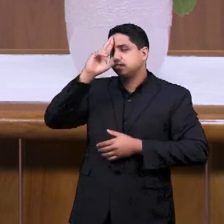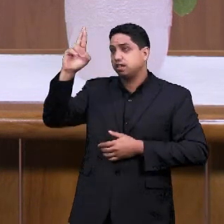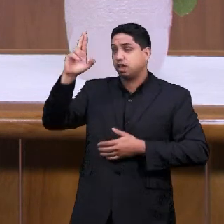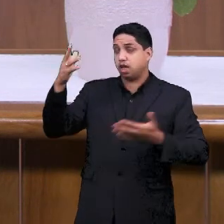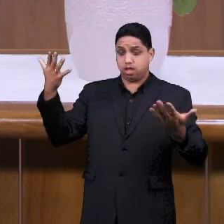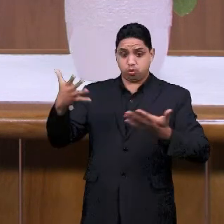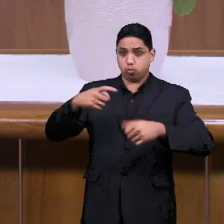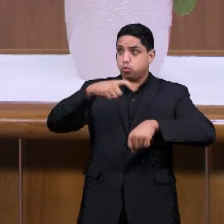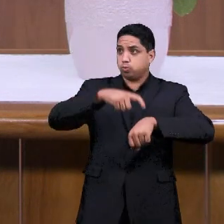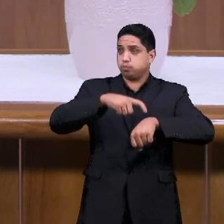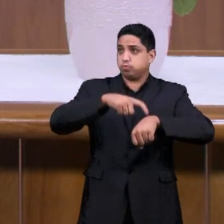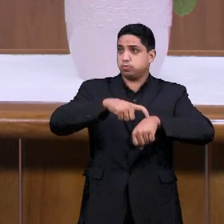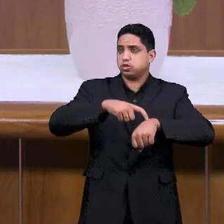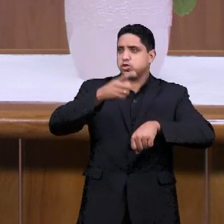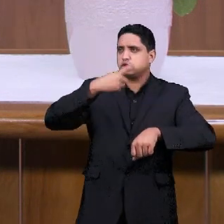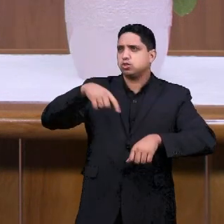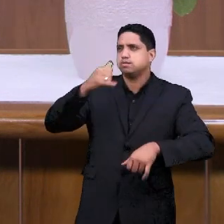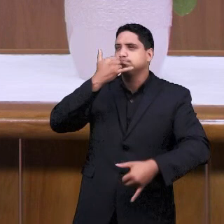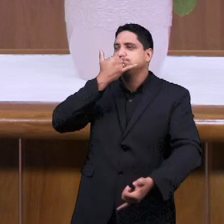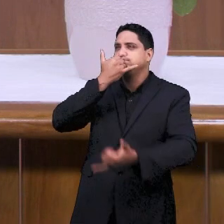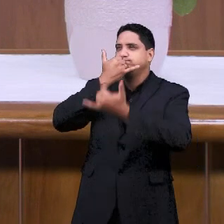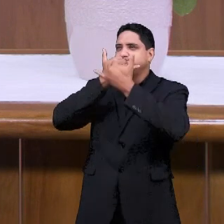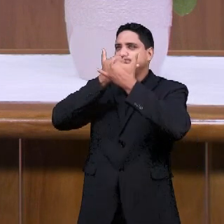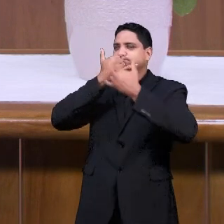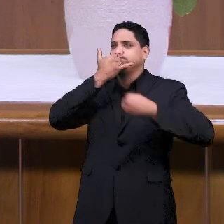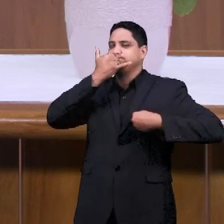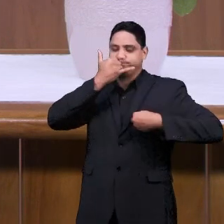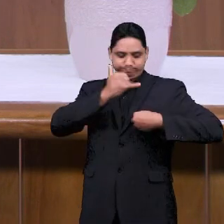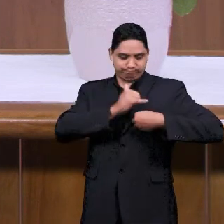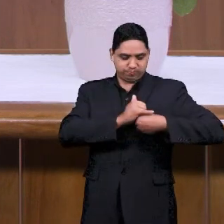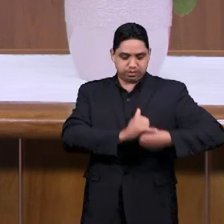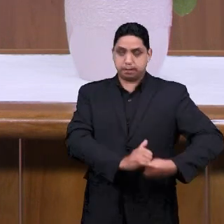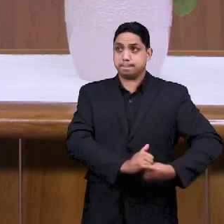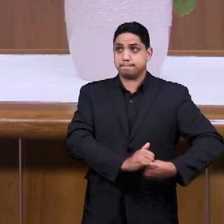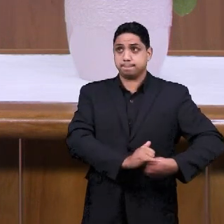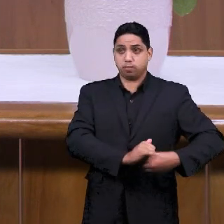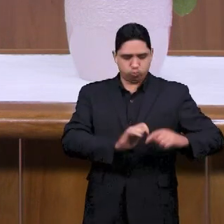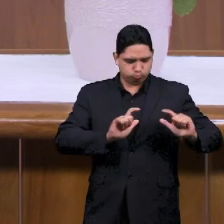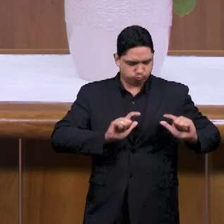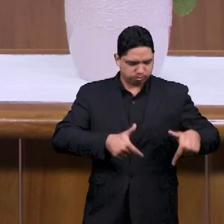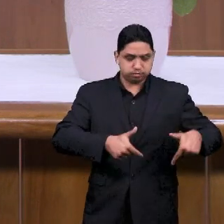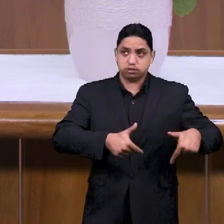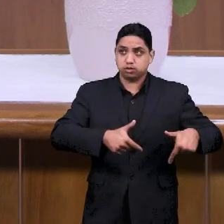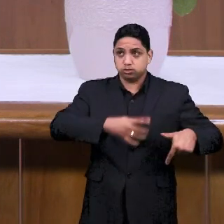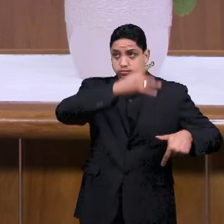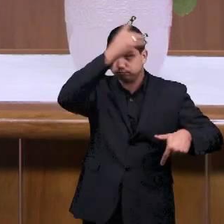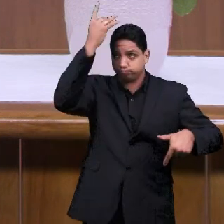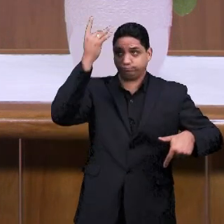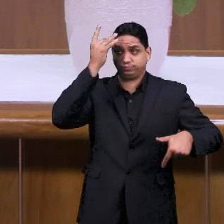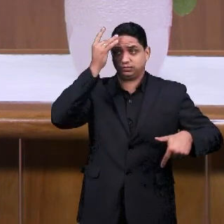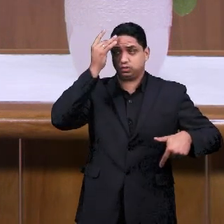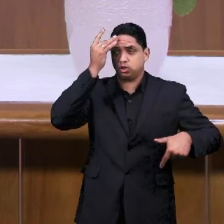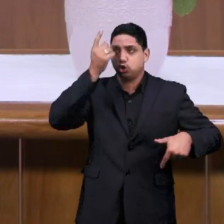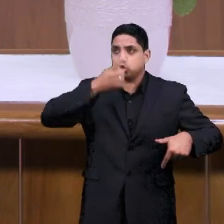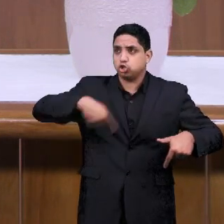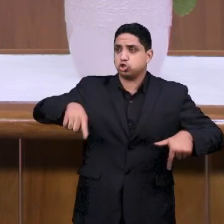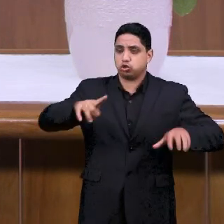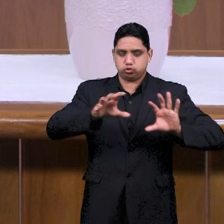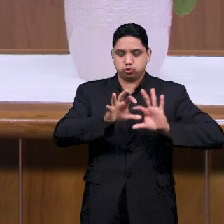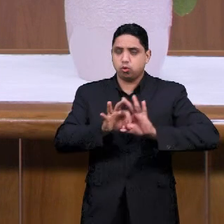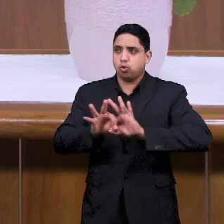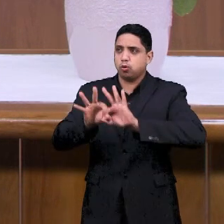dans cet instant, une fois pardonné de nos péchés par l'opération de ton esprit, nous puissions avoir la communion avec